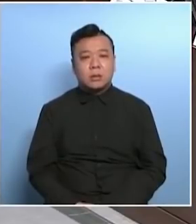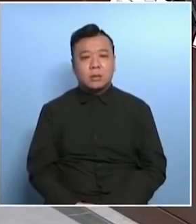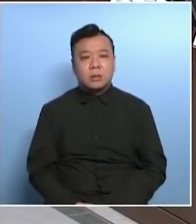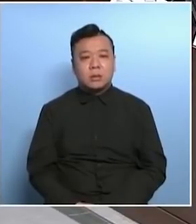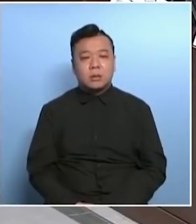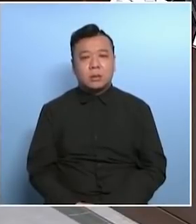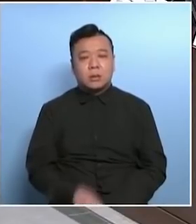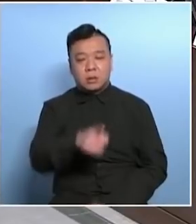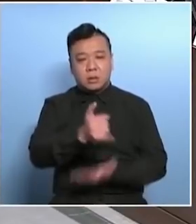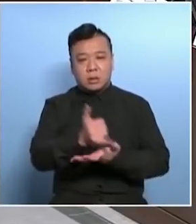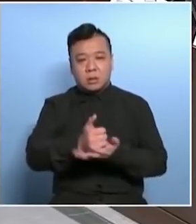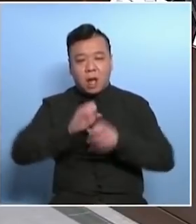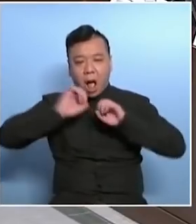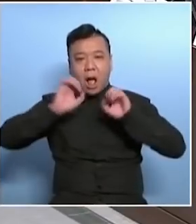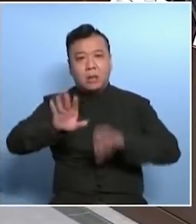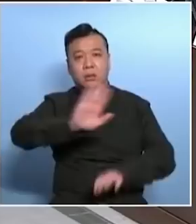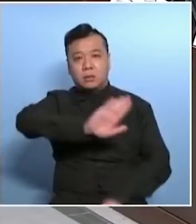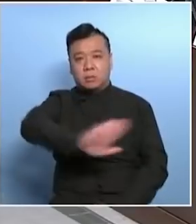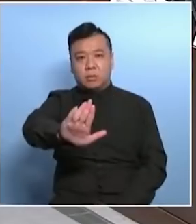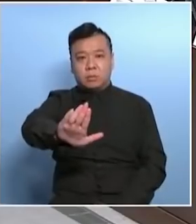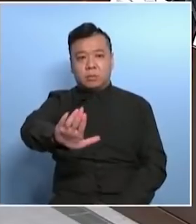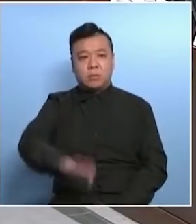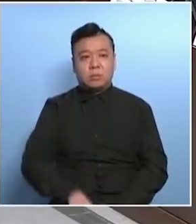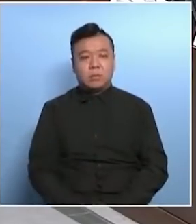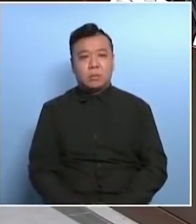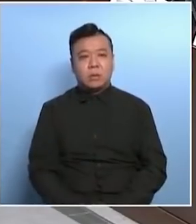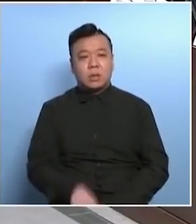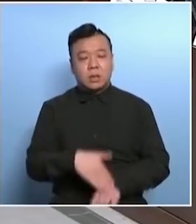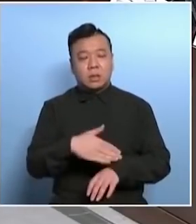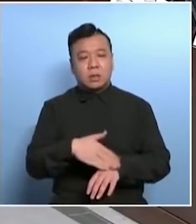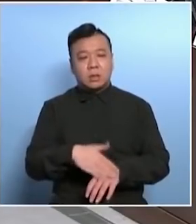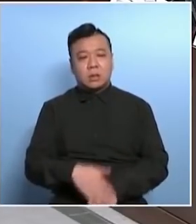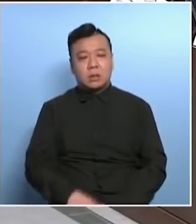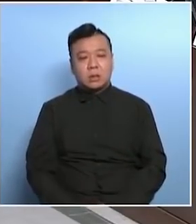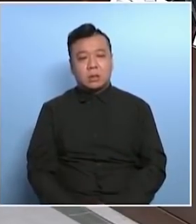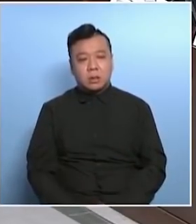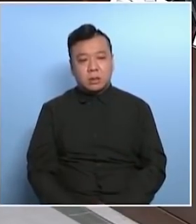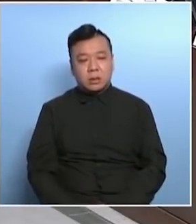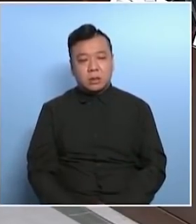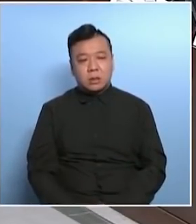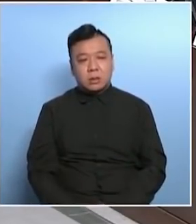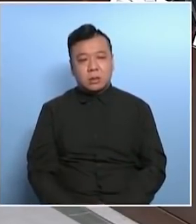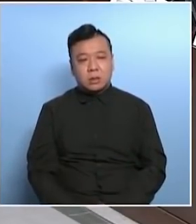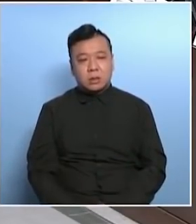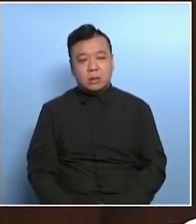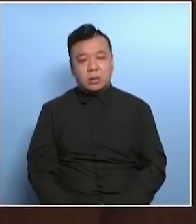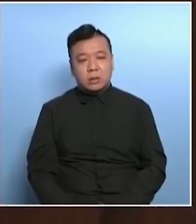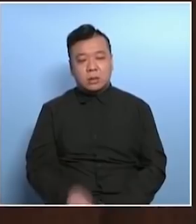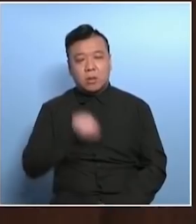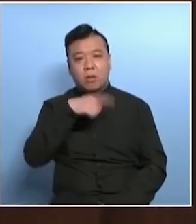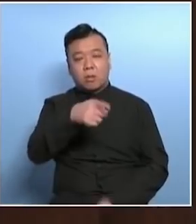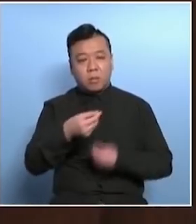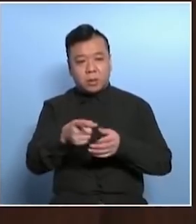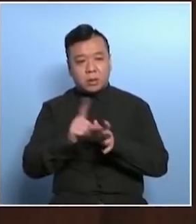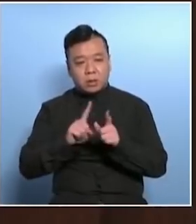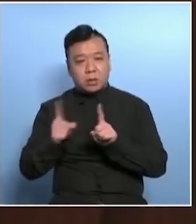請你哋唔好議席上喧譁。其實頭先 有。你頭先話我打尖啊！ 我都俾你打尖啊，